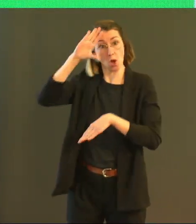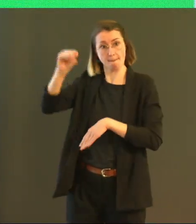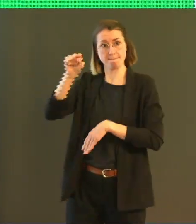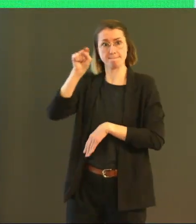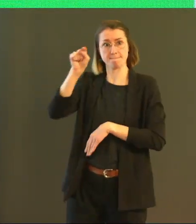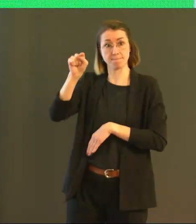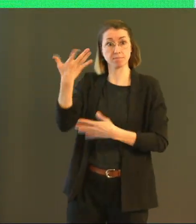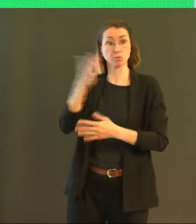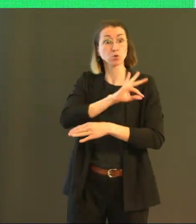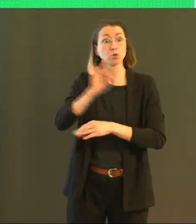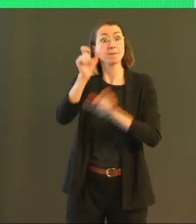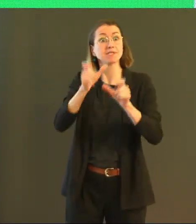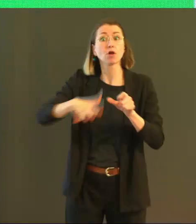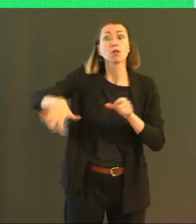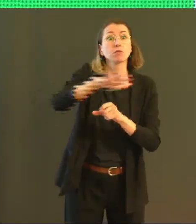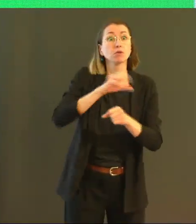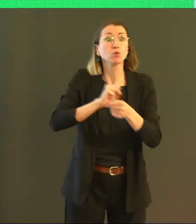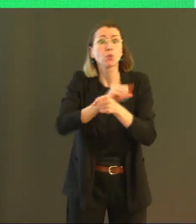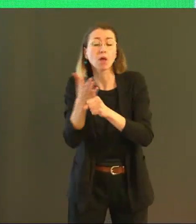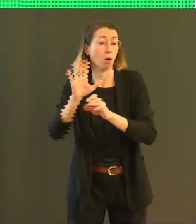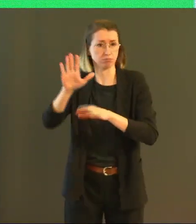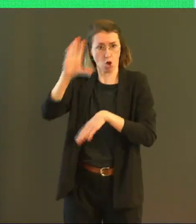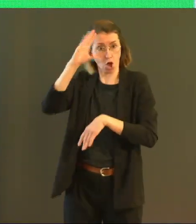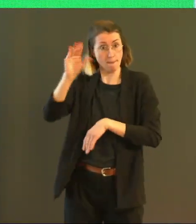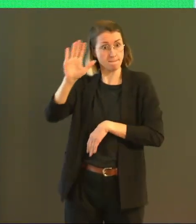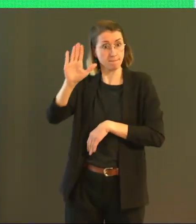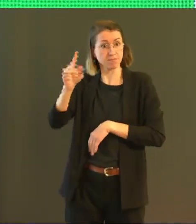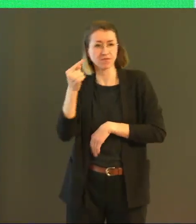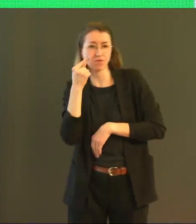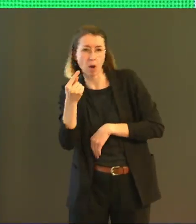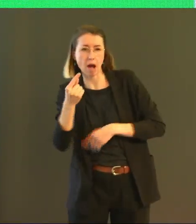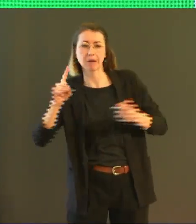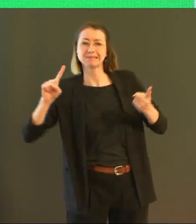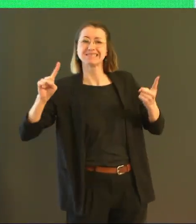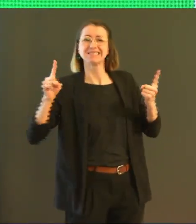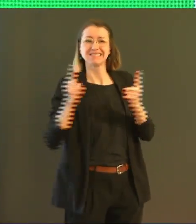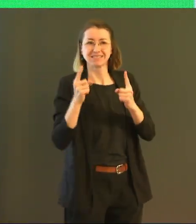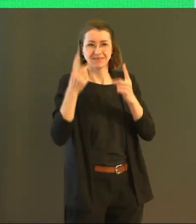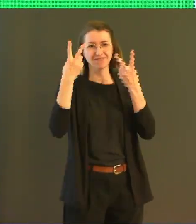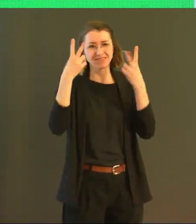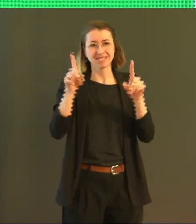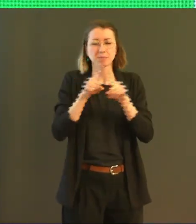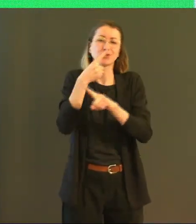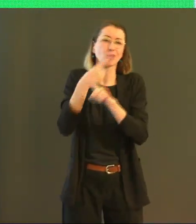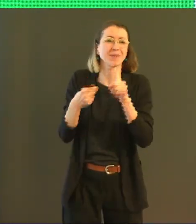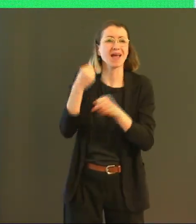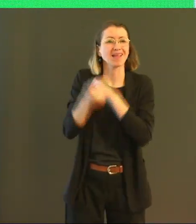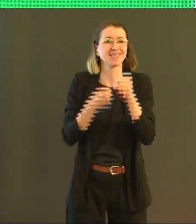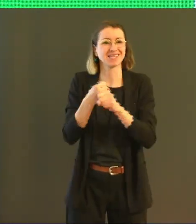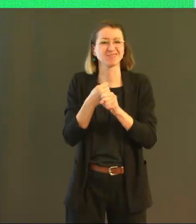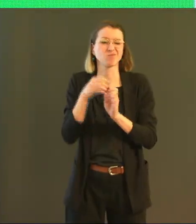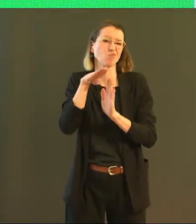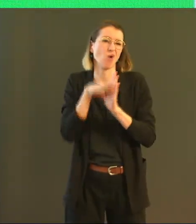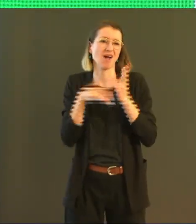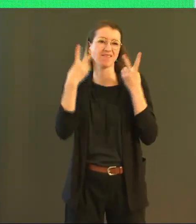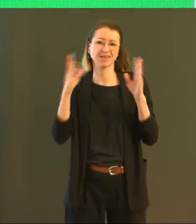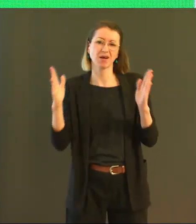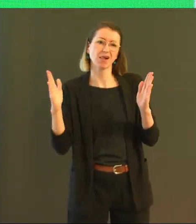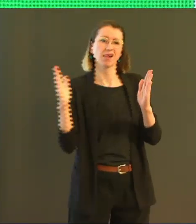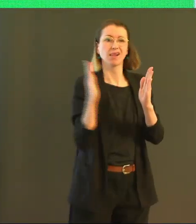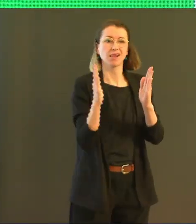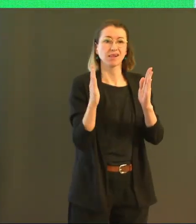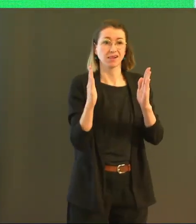on a ainsi diminué d'à peu près une demi année l'espérance de vie ce qu'il faut savoir c'est que le virus touche de manière plus